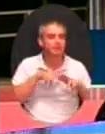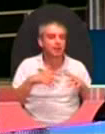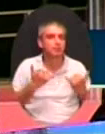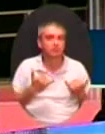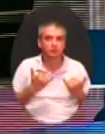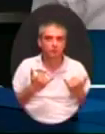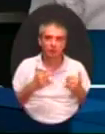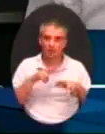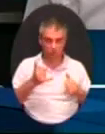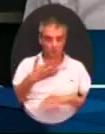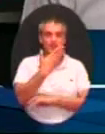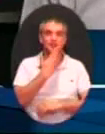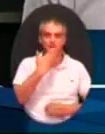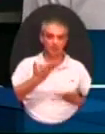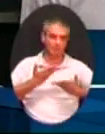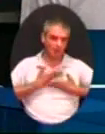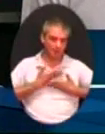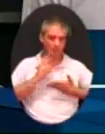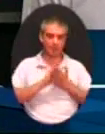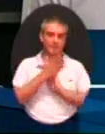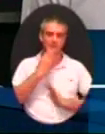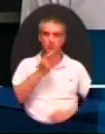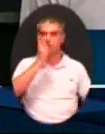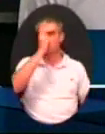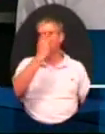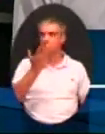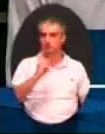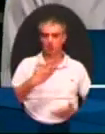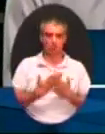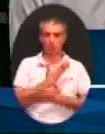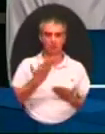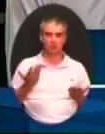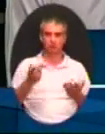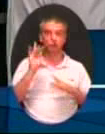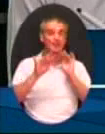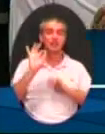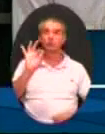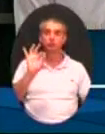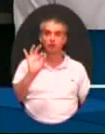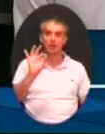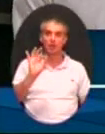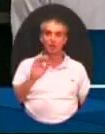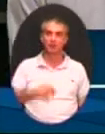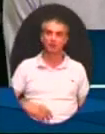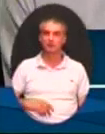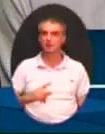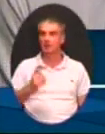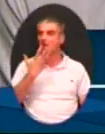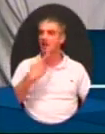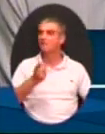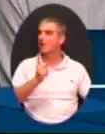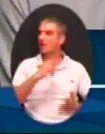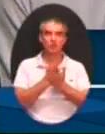כרגע. כרגע מדינת ישראל מקבלת גם גיורים בחול, זה לא החידוש. ההתנגדות שלכם זה שבוועדה הזאת יהיו נציגים. אבל הרבנות לא נותנת